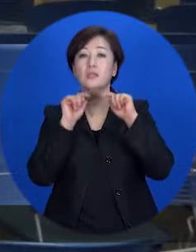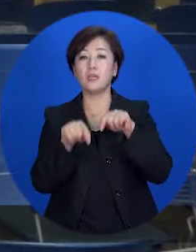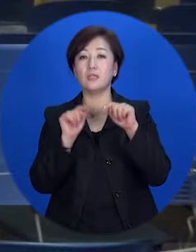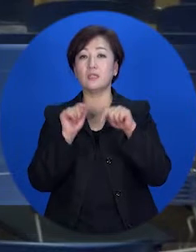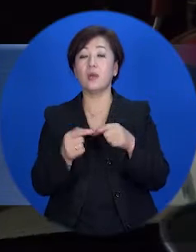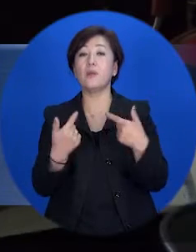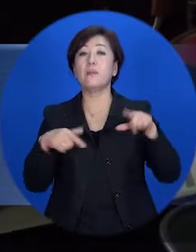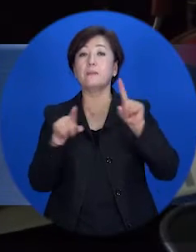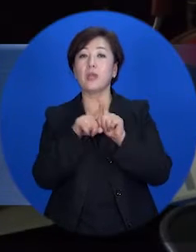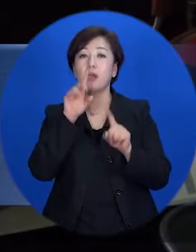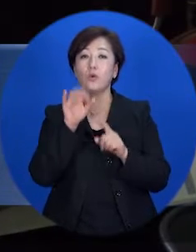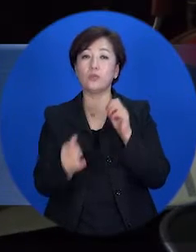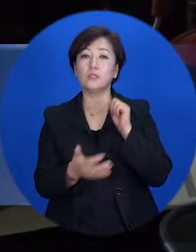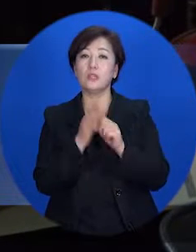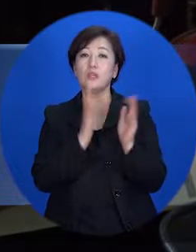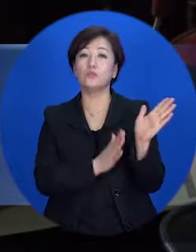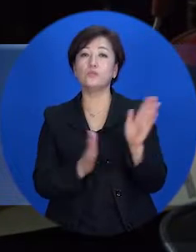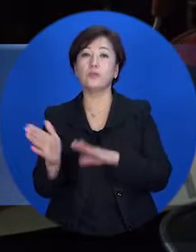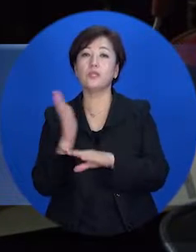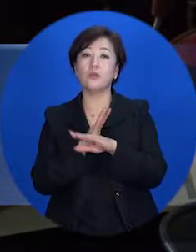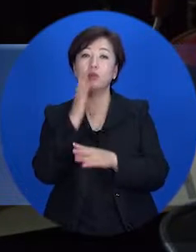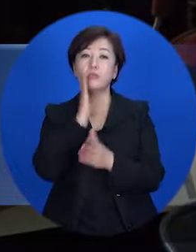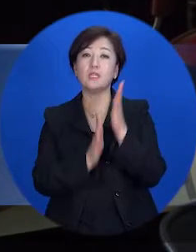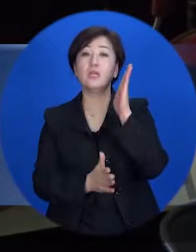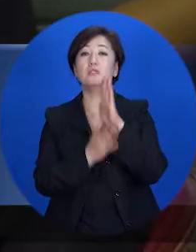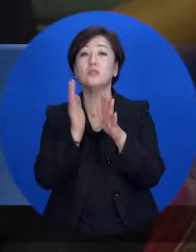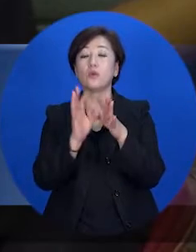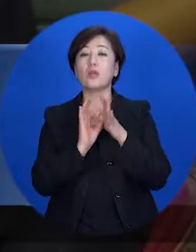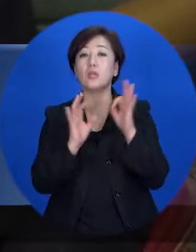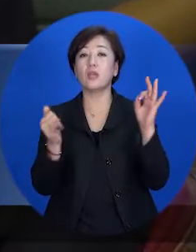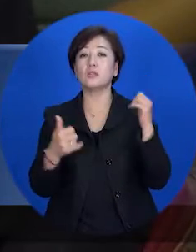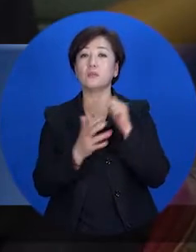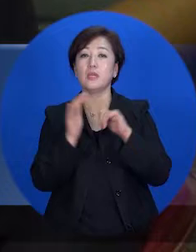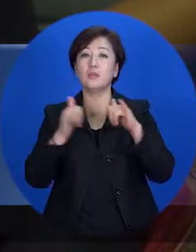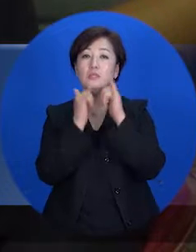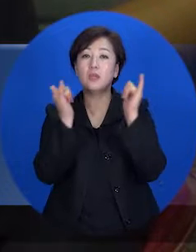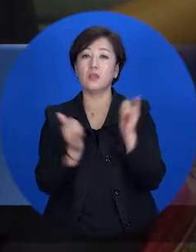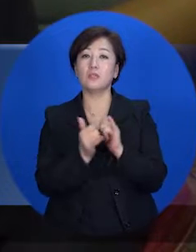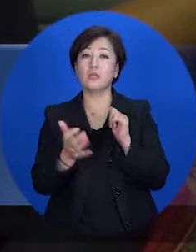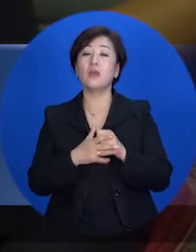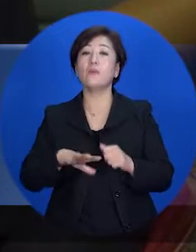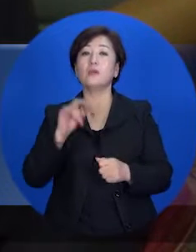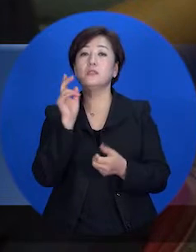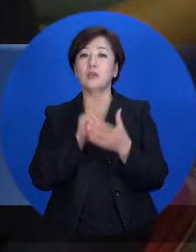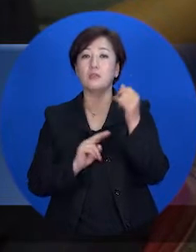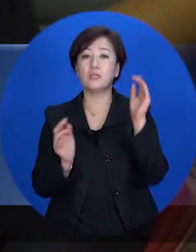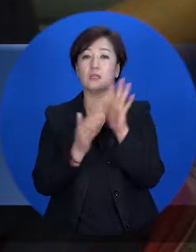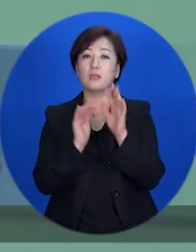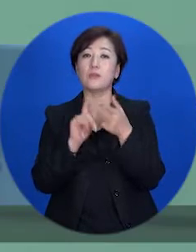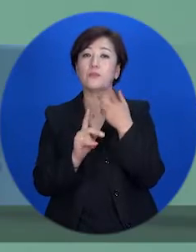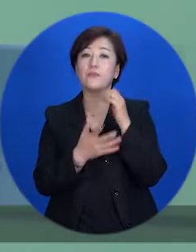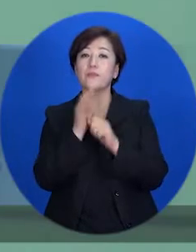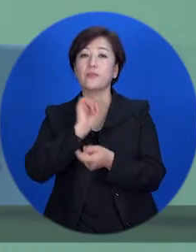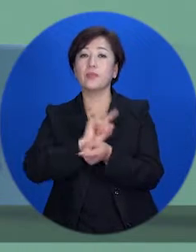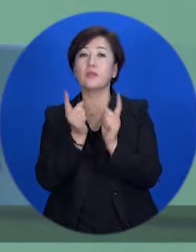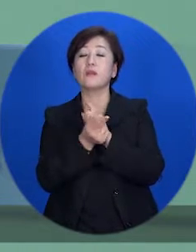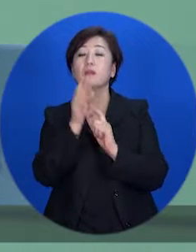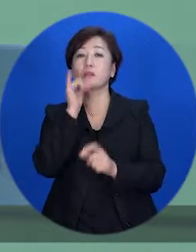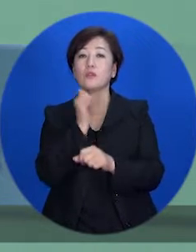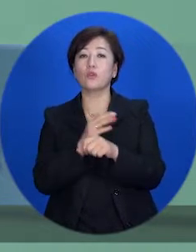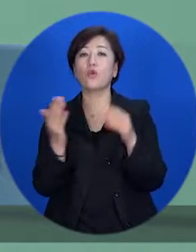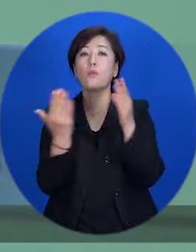진행됐습니다. 울산시 관계자는 공공기관의 사회적 경제기업 제품 우선 구매는 사회적